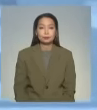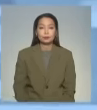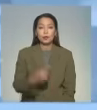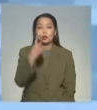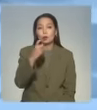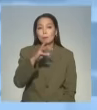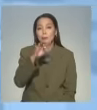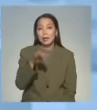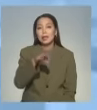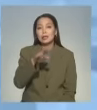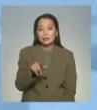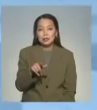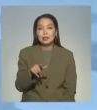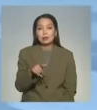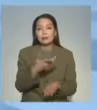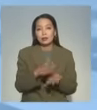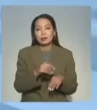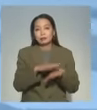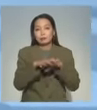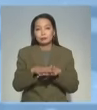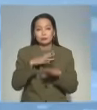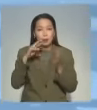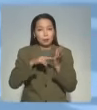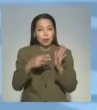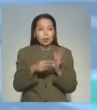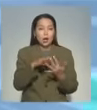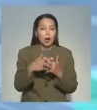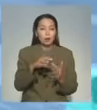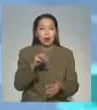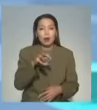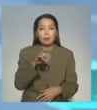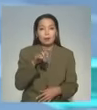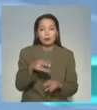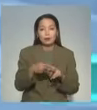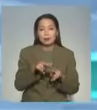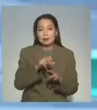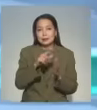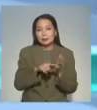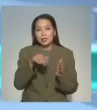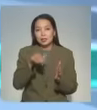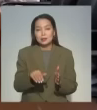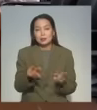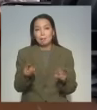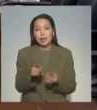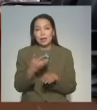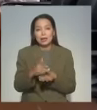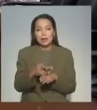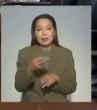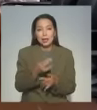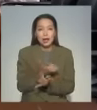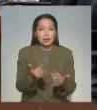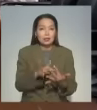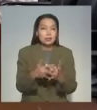100 миллиардов тенге выделили на реализацию проекта «Аула Манаты», а это 17 тысяч микрокредитов для сельчан. Об этом рассказали